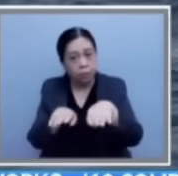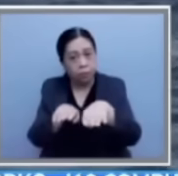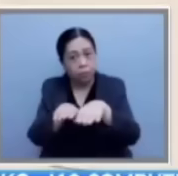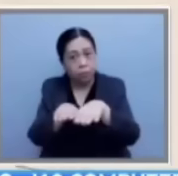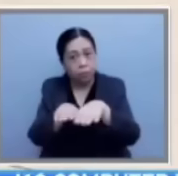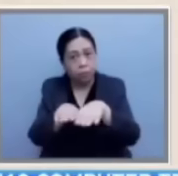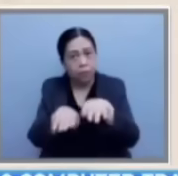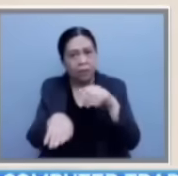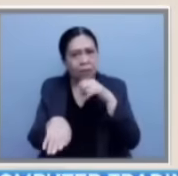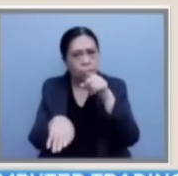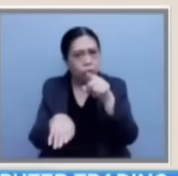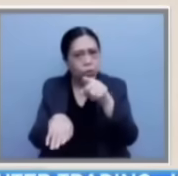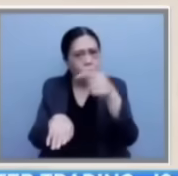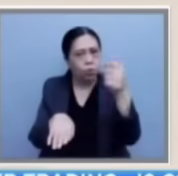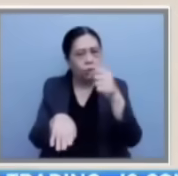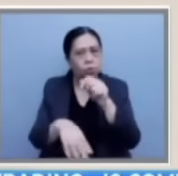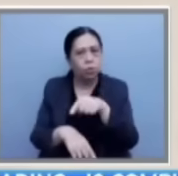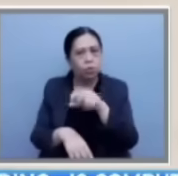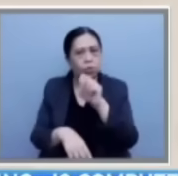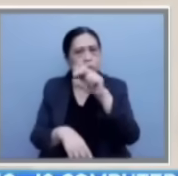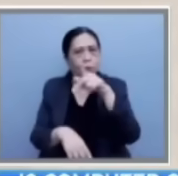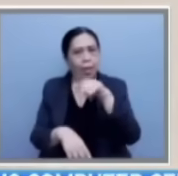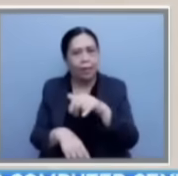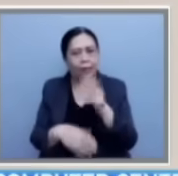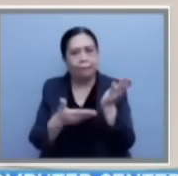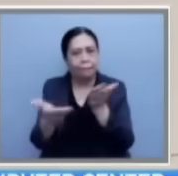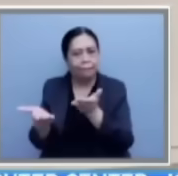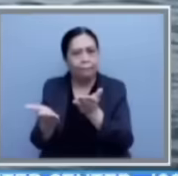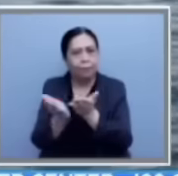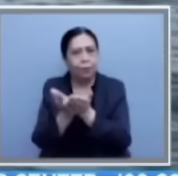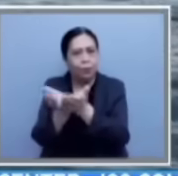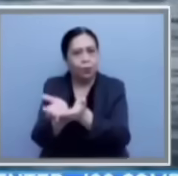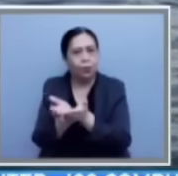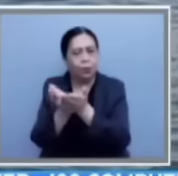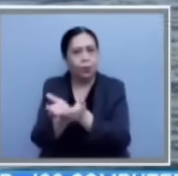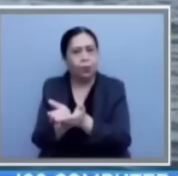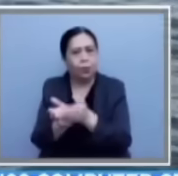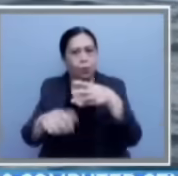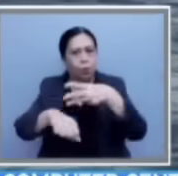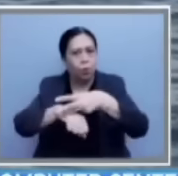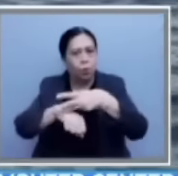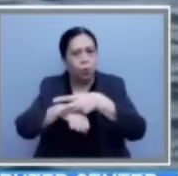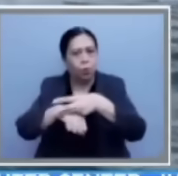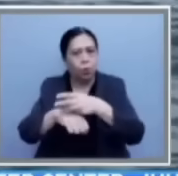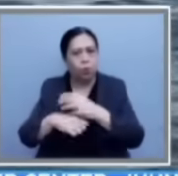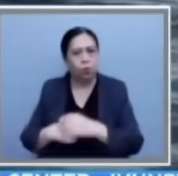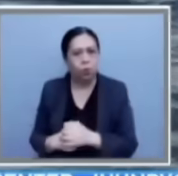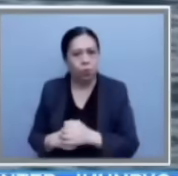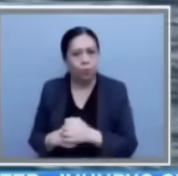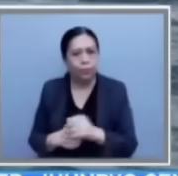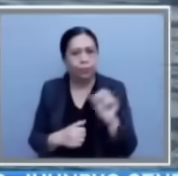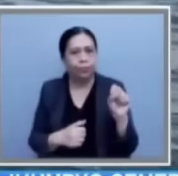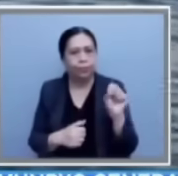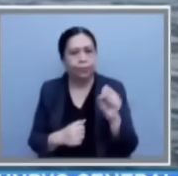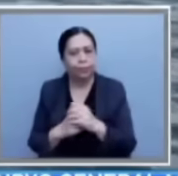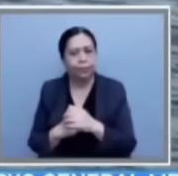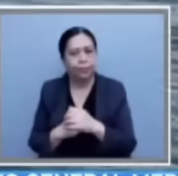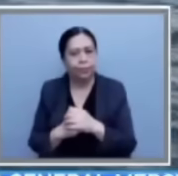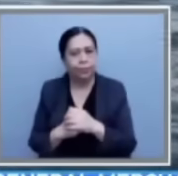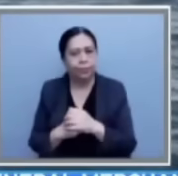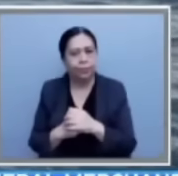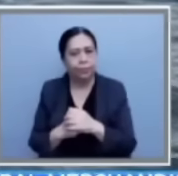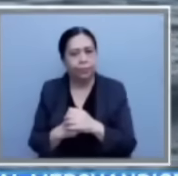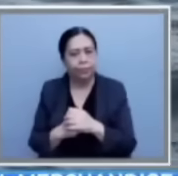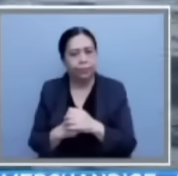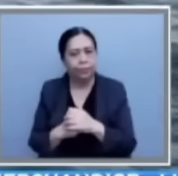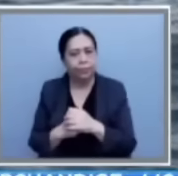the resupply mission na may sabi mo nga yung bangka natin na kahoy yes yes at tinangkang